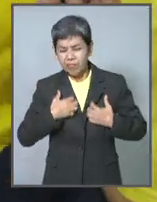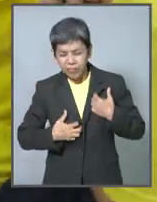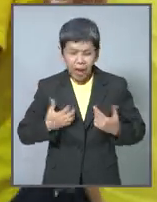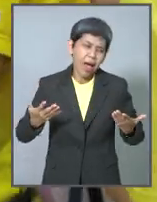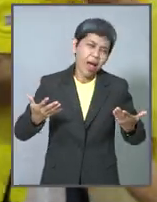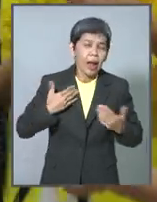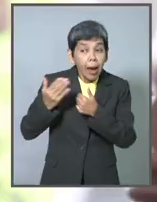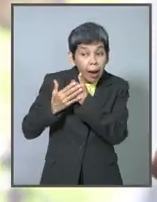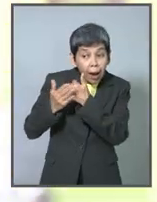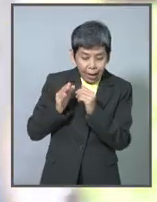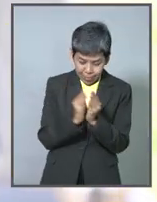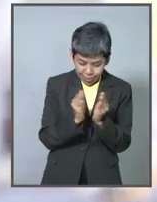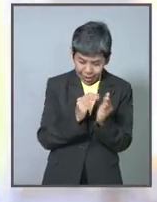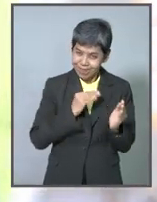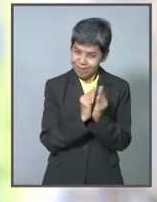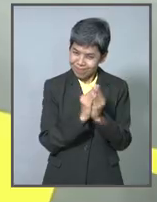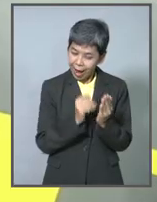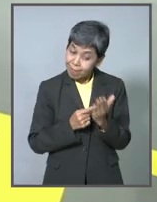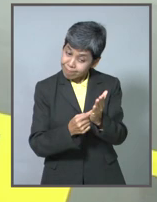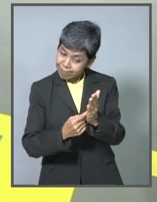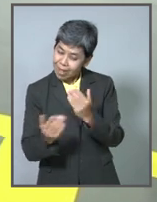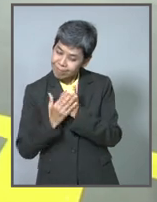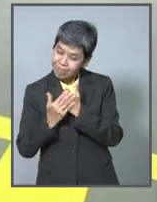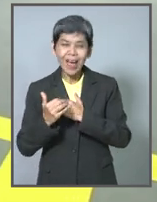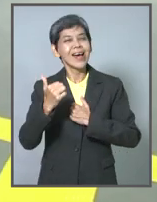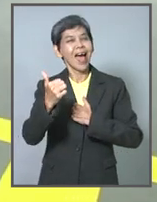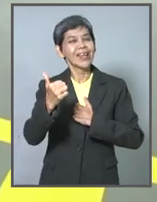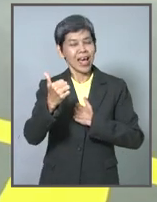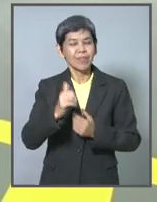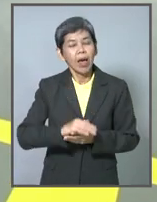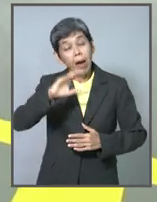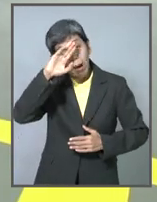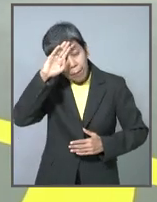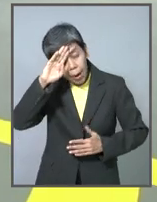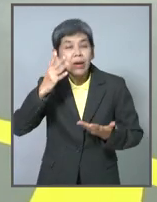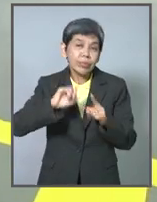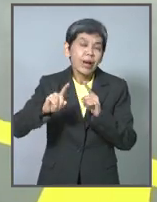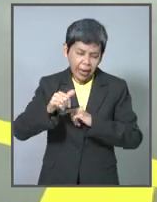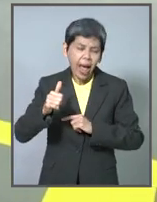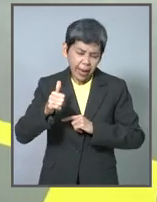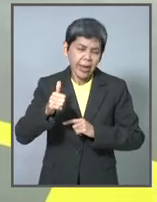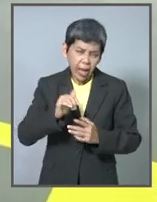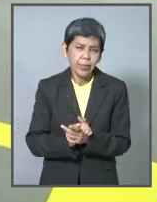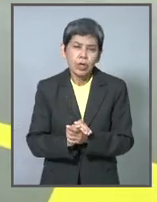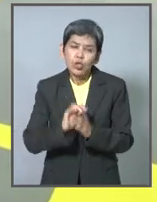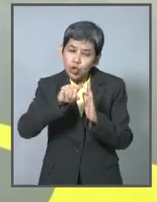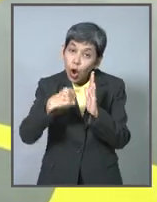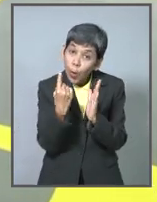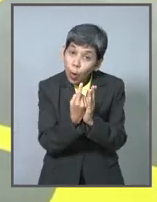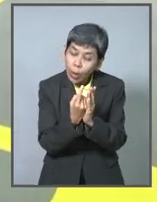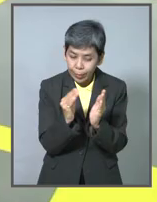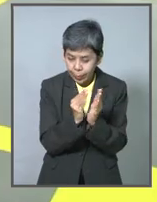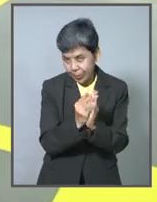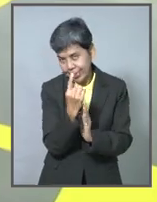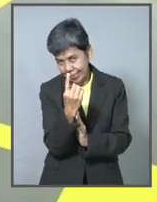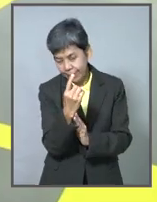น เราก็เรียกเอาคะแนนที่สะสมมาให้คนอื่นดูแลเราได ้ค่ะเจ็บป่วยอะไรที่อาจจะต้องพักผ่อนอย ู่ บ้าน ใช่1ชั่วโมงก็ถือว่าเป็น1คะแนน